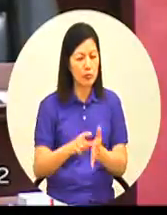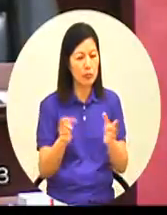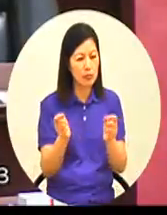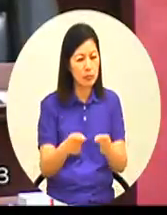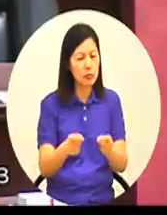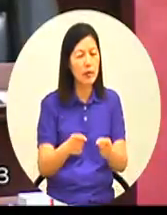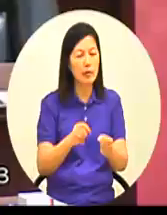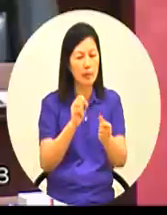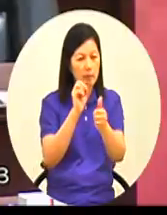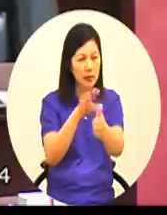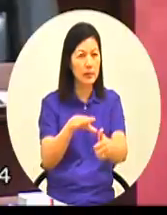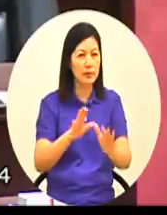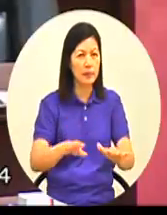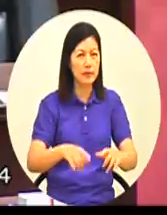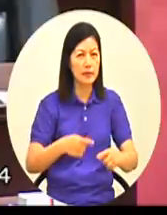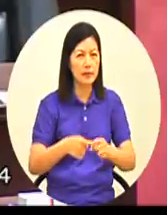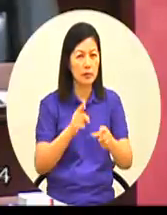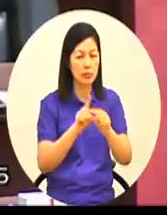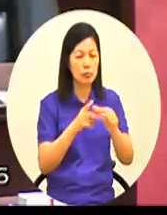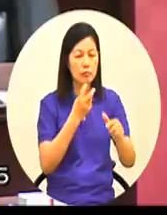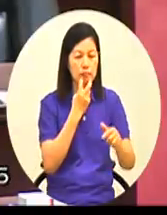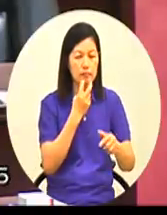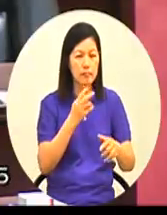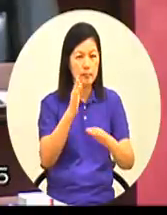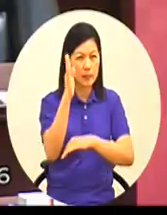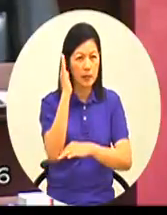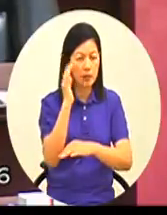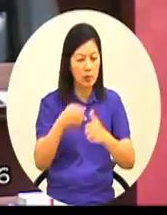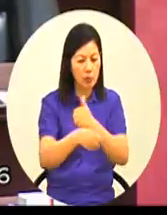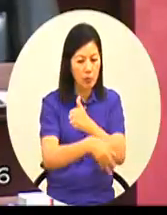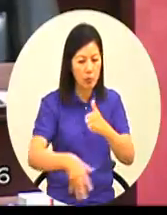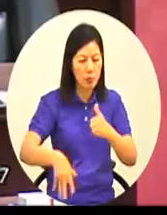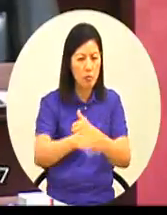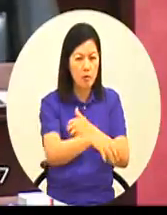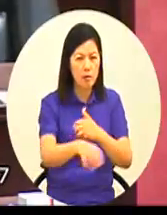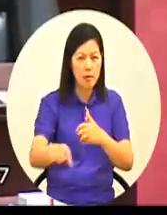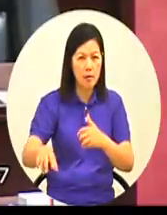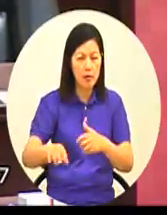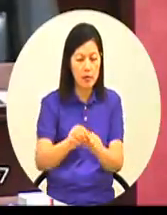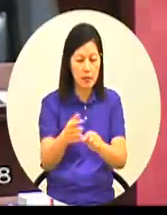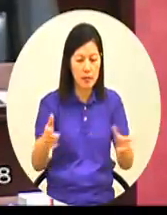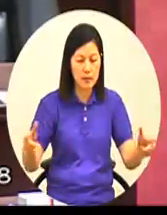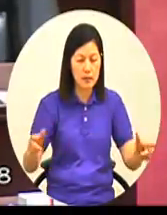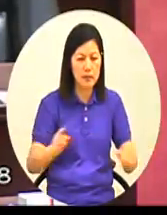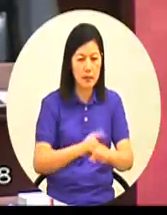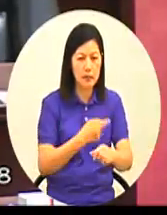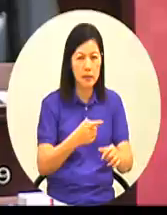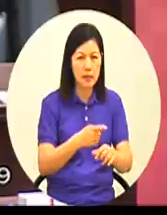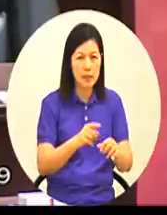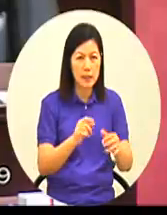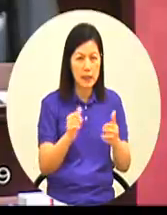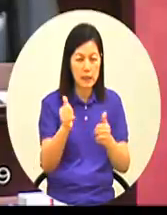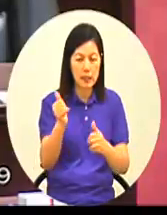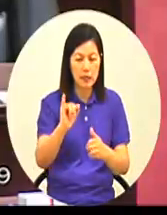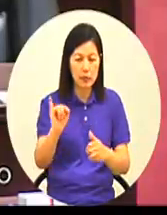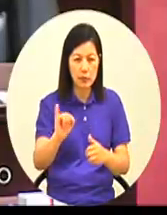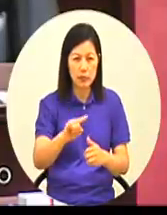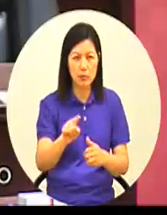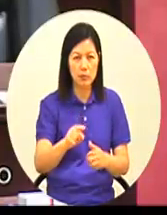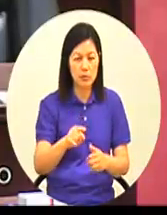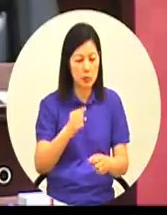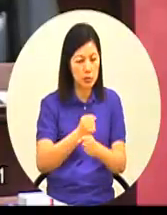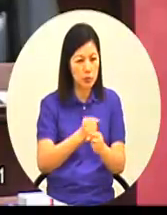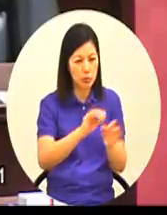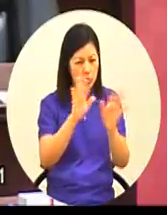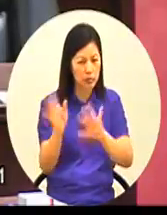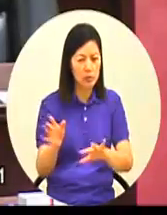您。今年我们现在中央政府其实不同的部会针对多元性别都有不同的作为，那我认为呢，其实